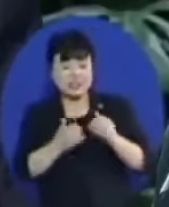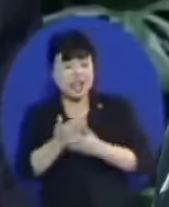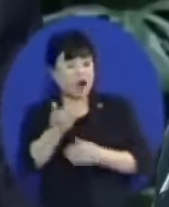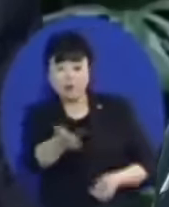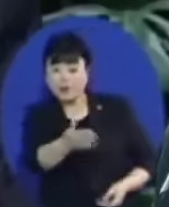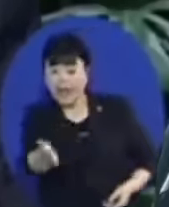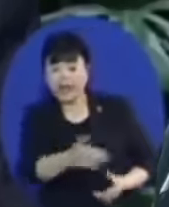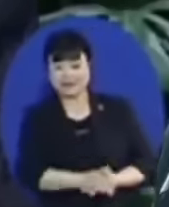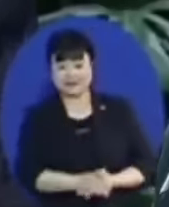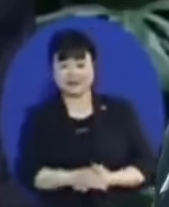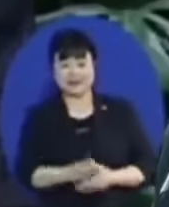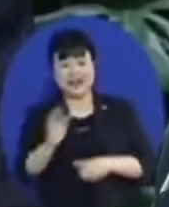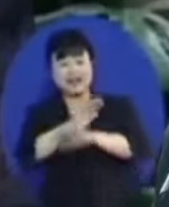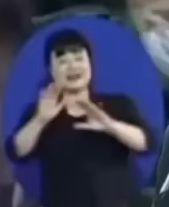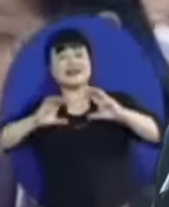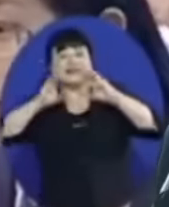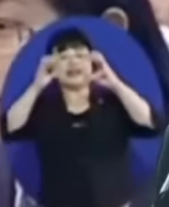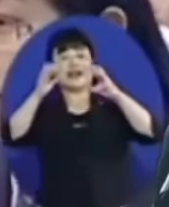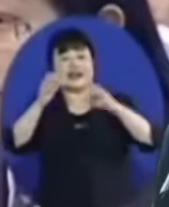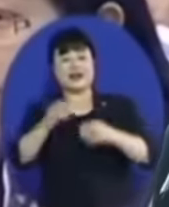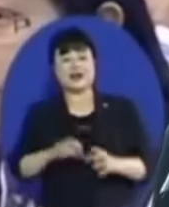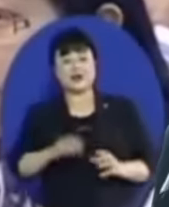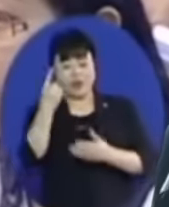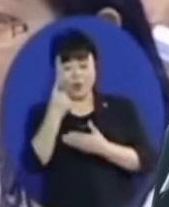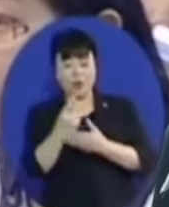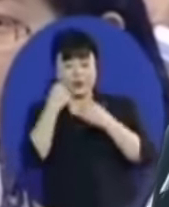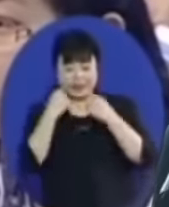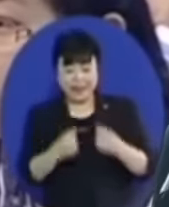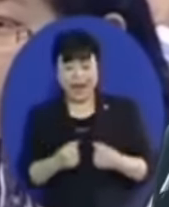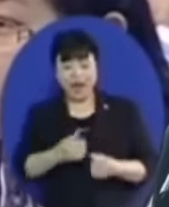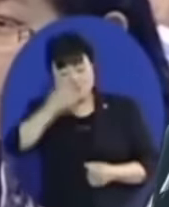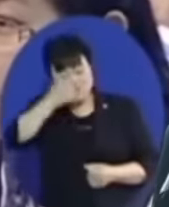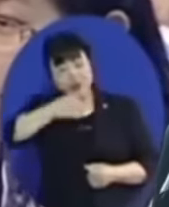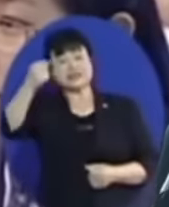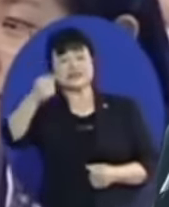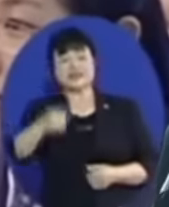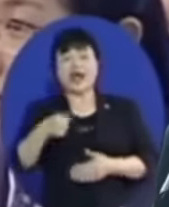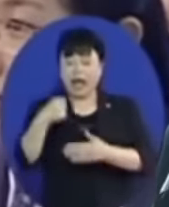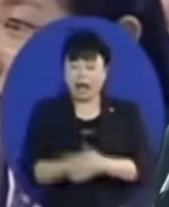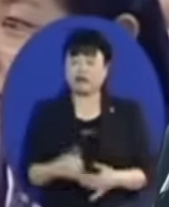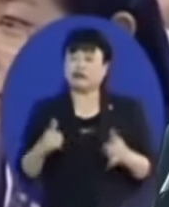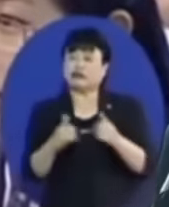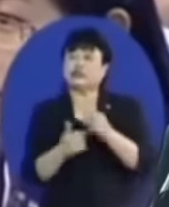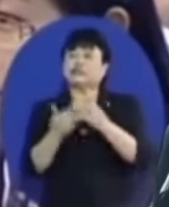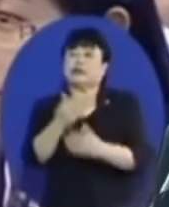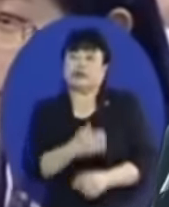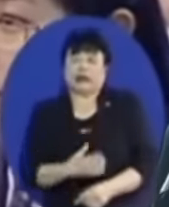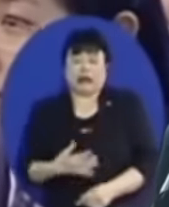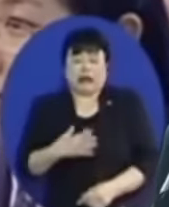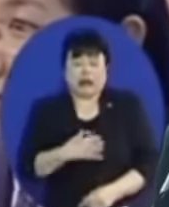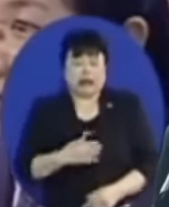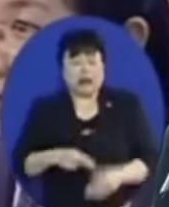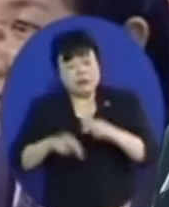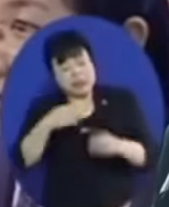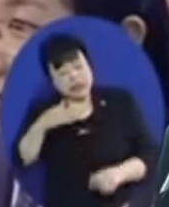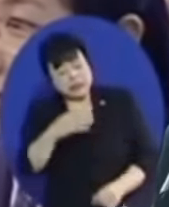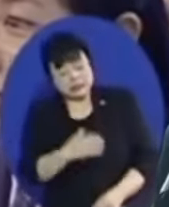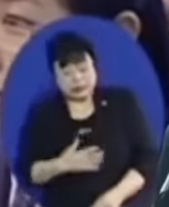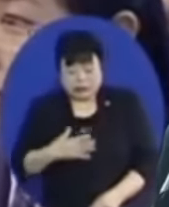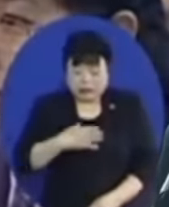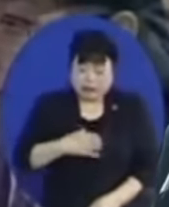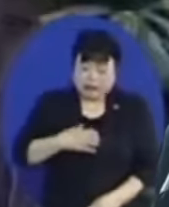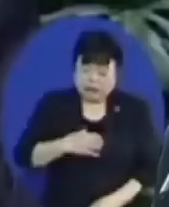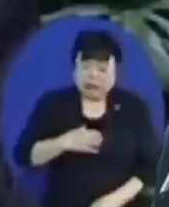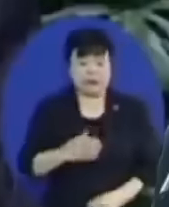않는다. 하늘나라가 우리나라에 임하여 있다. 그런 늘 꿈어야지. 아이고, 전쟁이 일어나면 어떻게 할까? 우리 피난 가야 되지 않겠냐? 우리 다